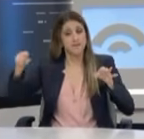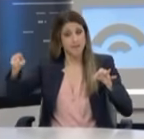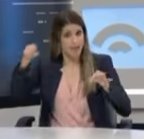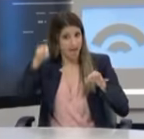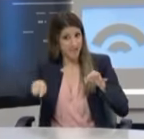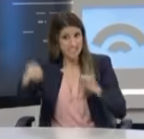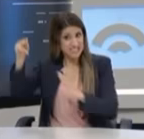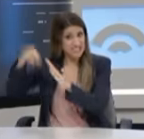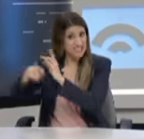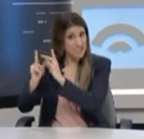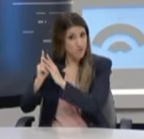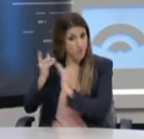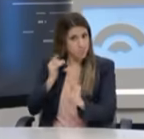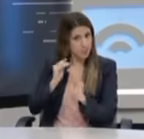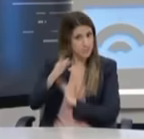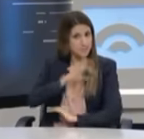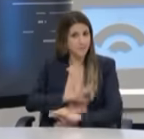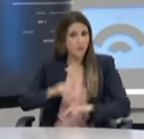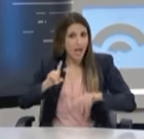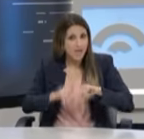σας? Και